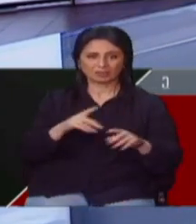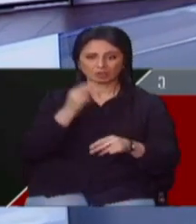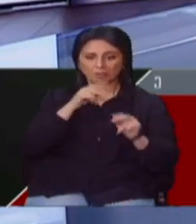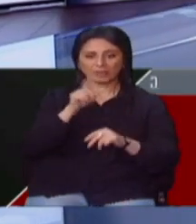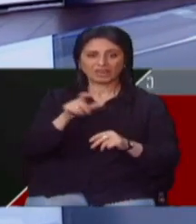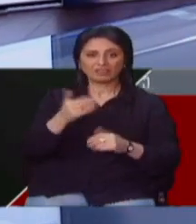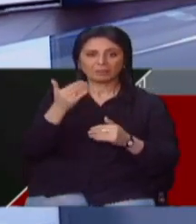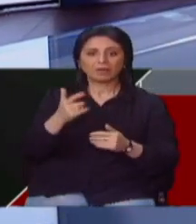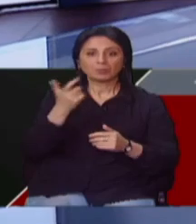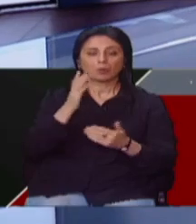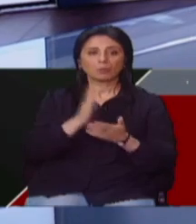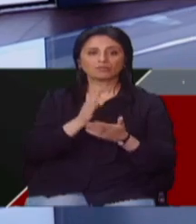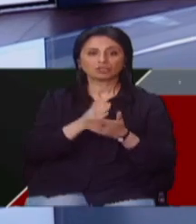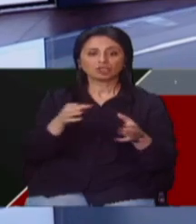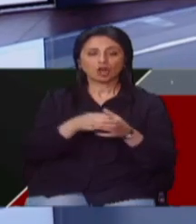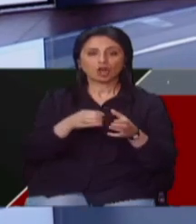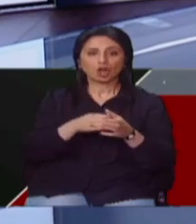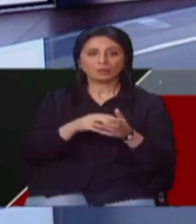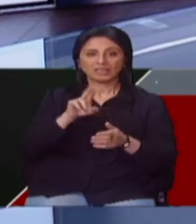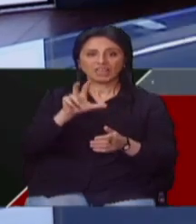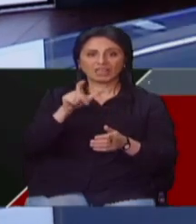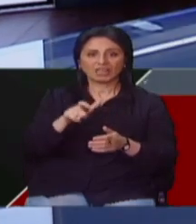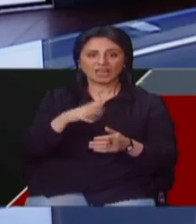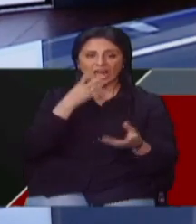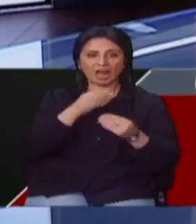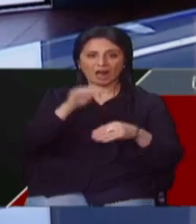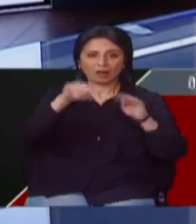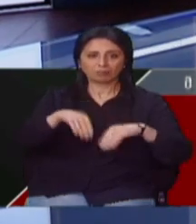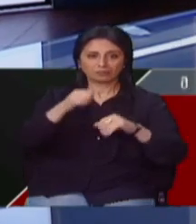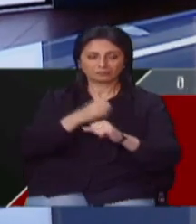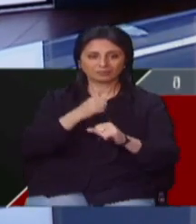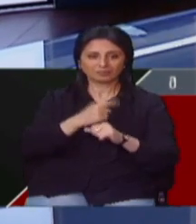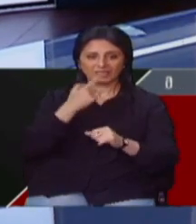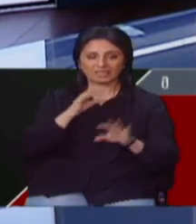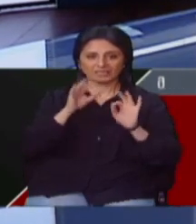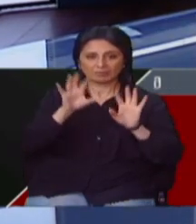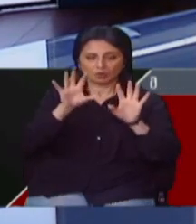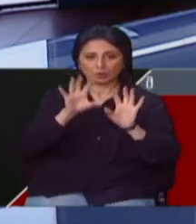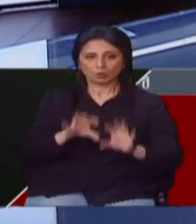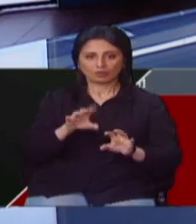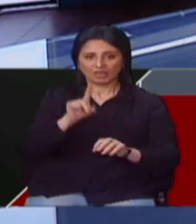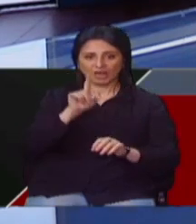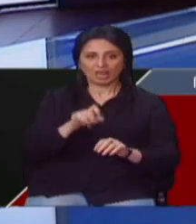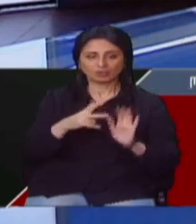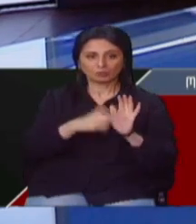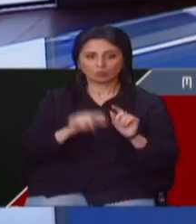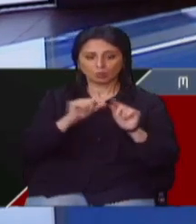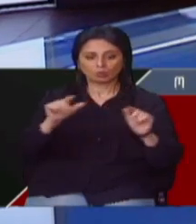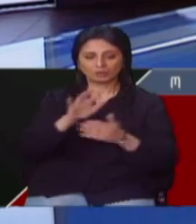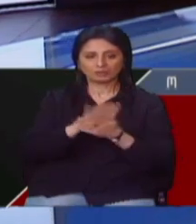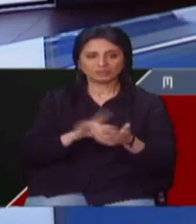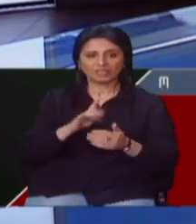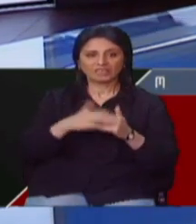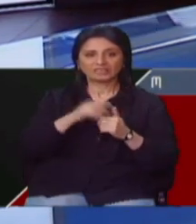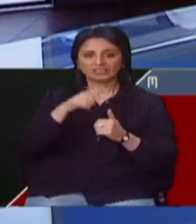ბრალდებულებმა მათ მფლობელობაში არსებულ კომპანიებს დღგ-ს ყალბი აქტივები შეუქმნეს. გამოძიება სისხლის სამართლის კოდექსის 180-ე მუხლით გრძელდება,